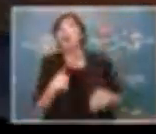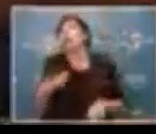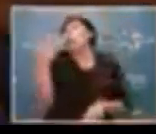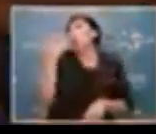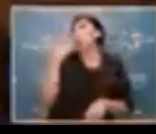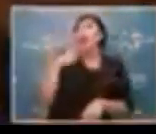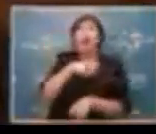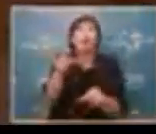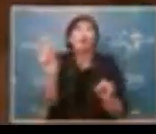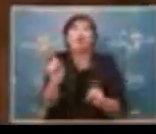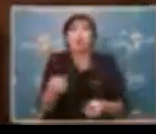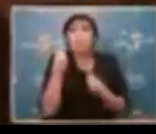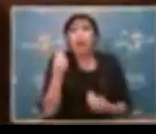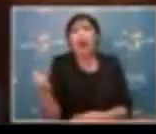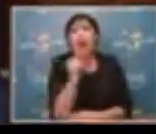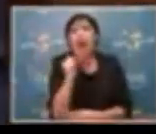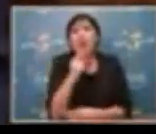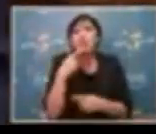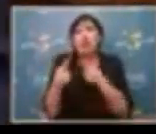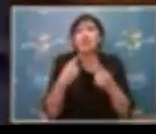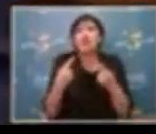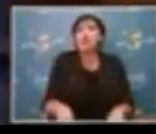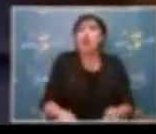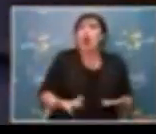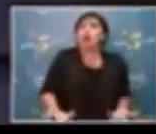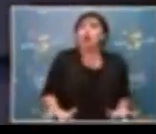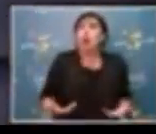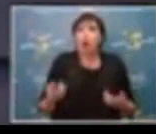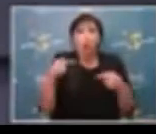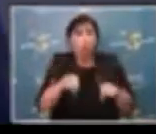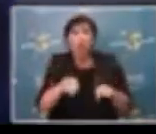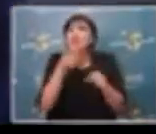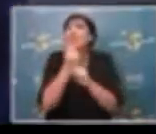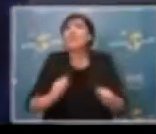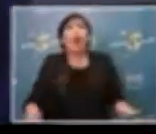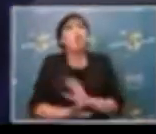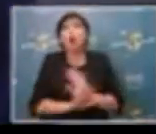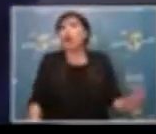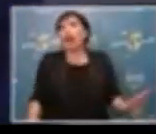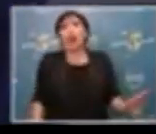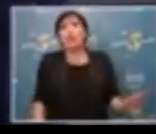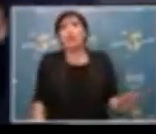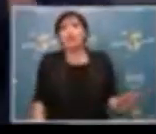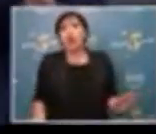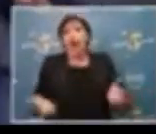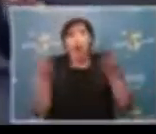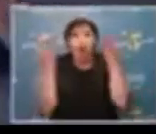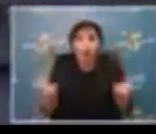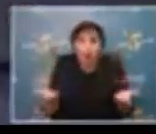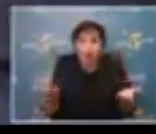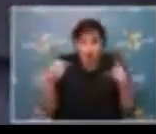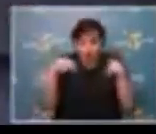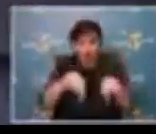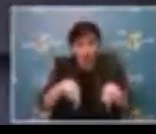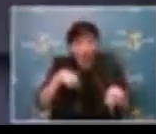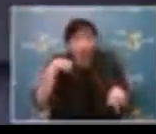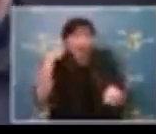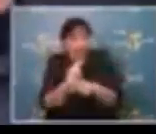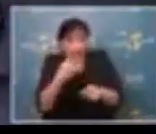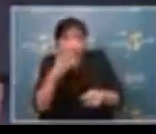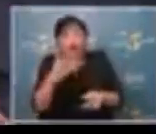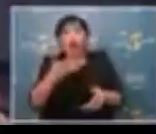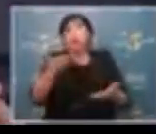fare. Che cazzo di discorso è? È una questione di democrazia. E allora questa cosa, la democrazia, e poi è il